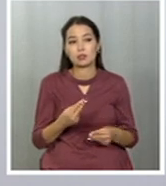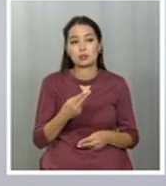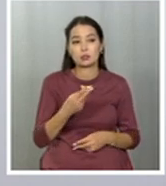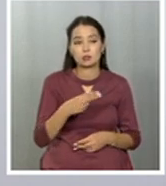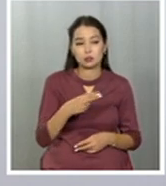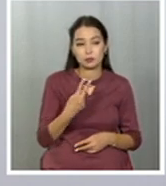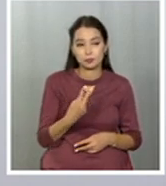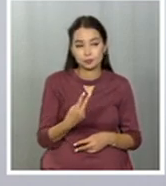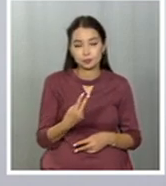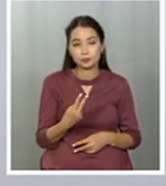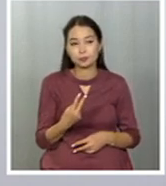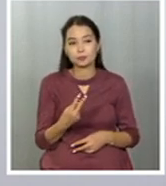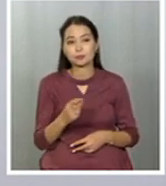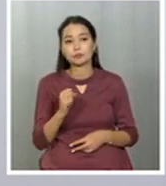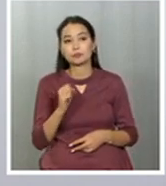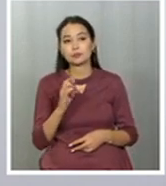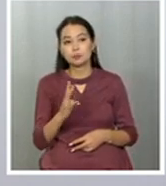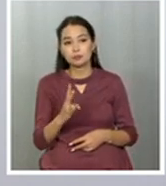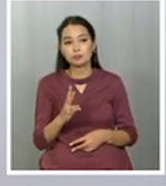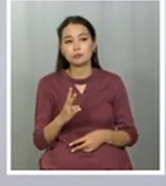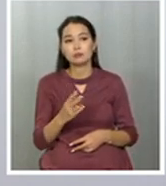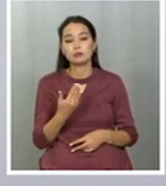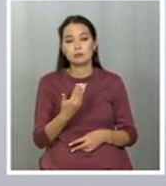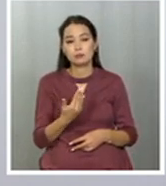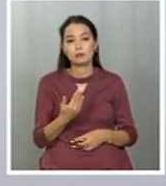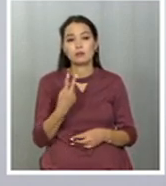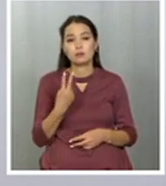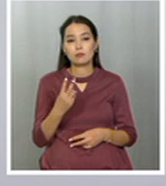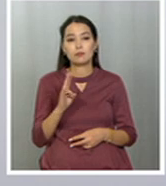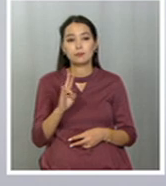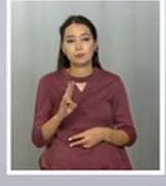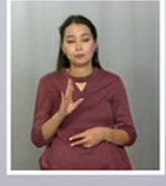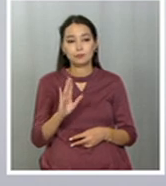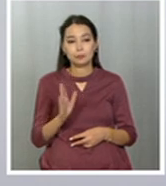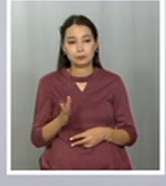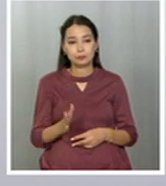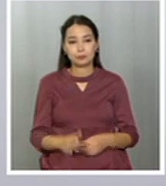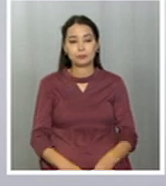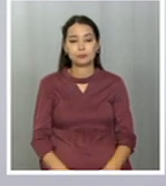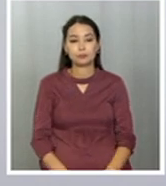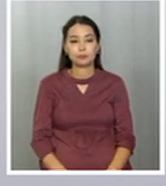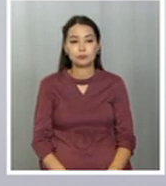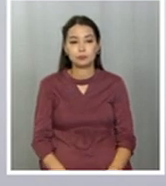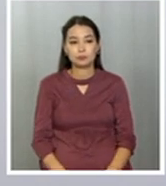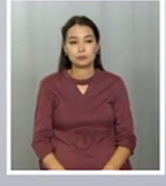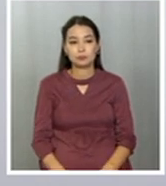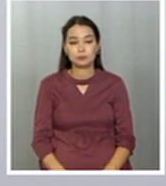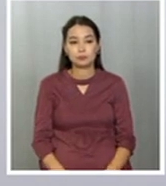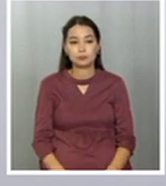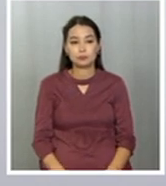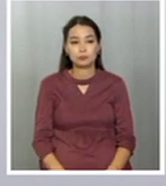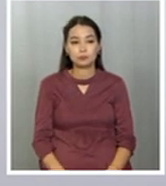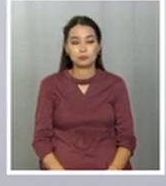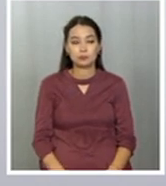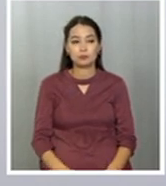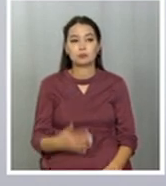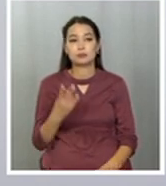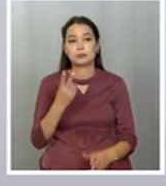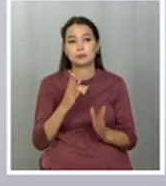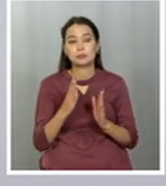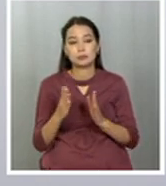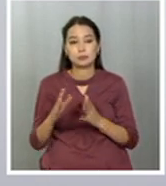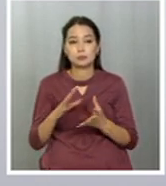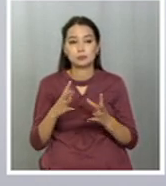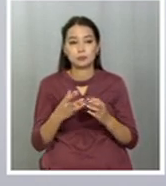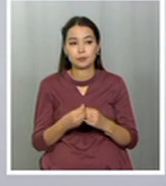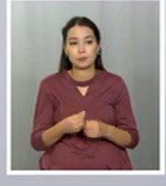екіге тең, онда АН тең екі НГ. Екінші тізбек бойынша